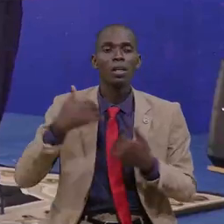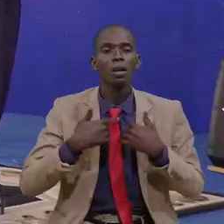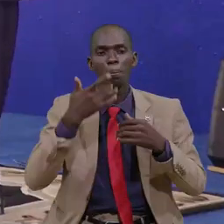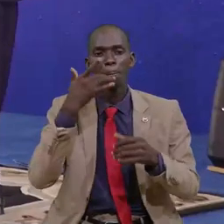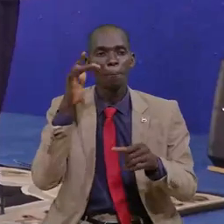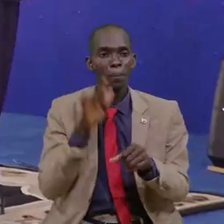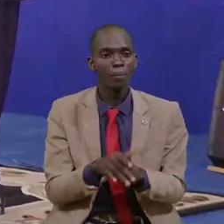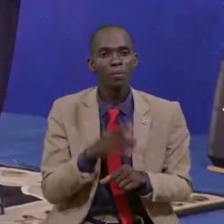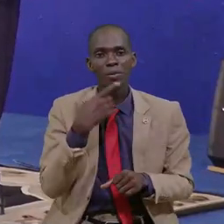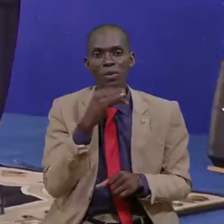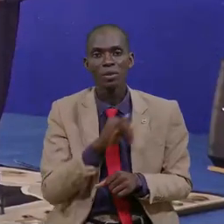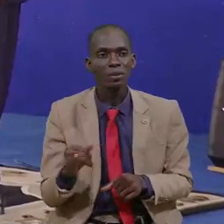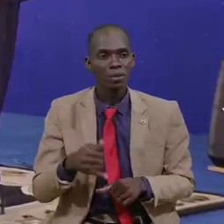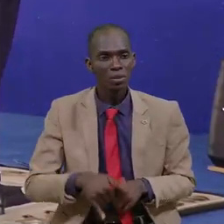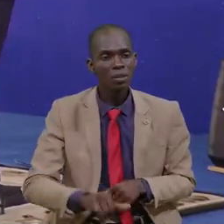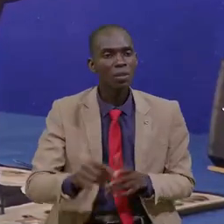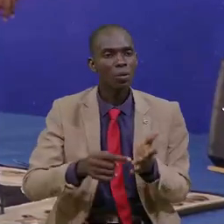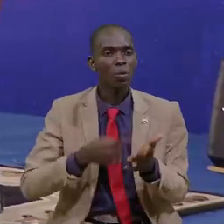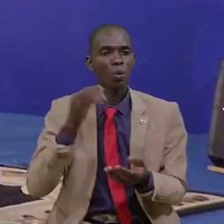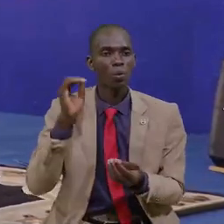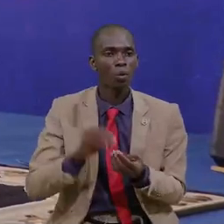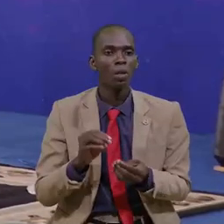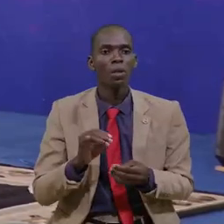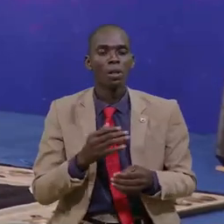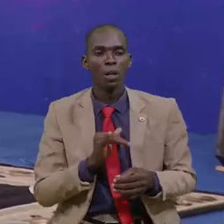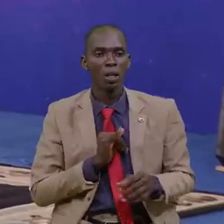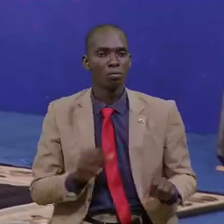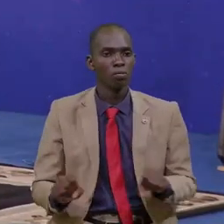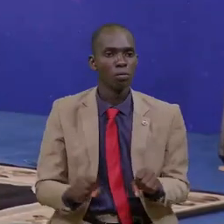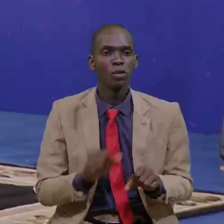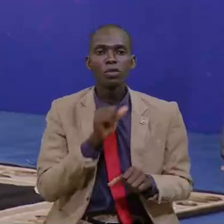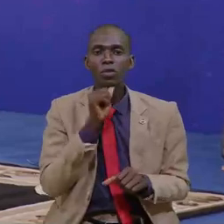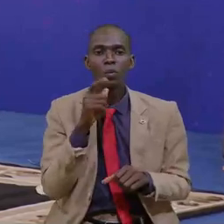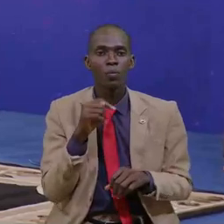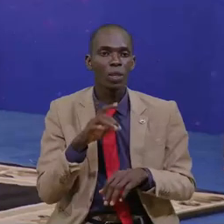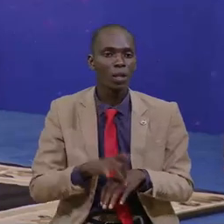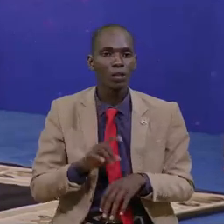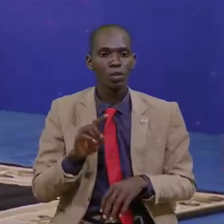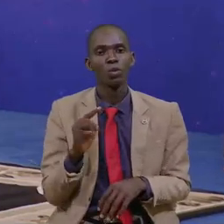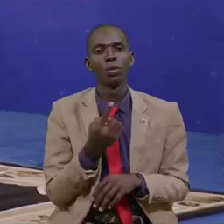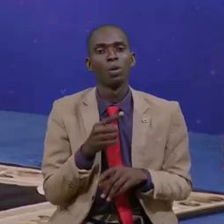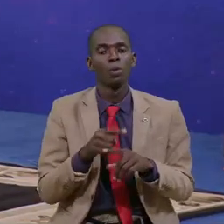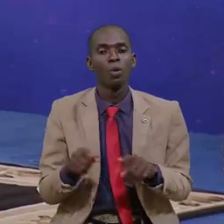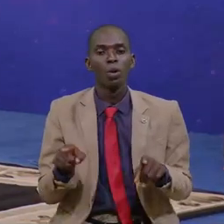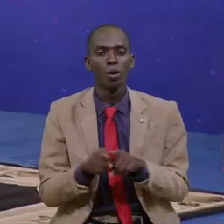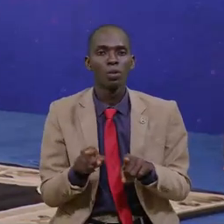Une fois encore, j'ébranlerai non seulement la terre, mais aussi le